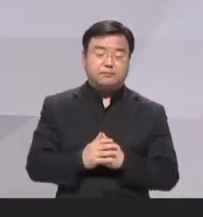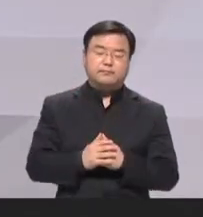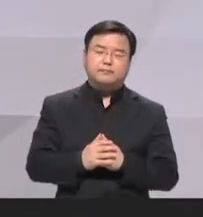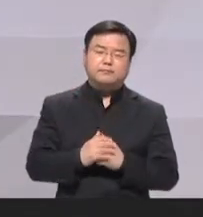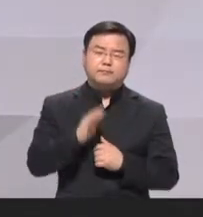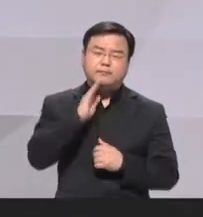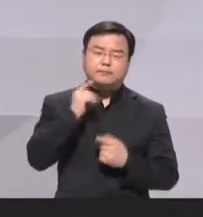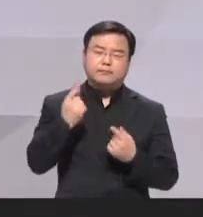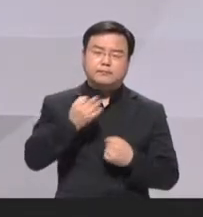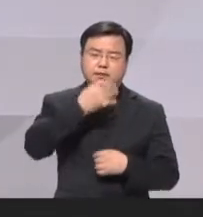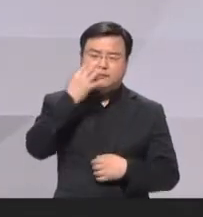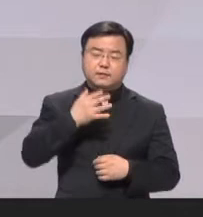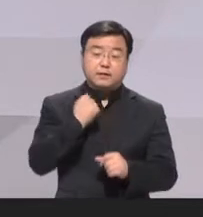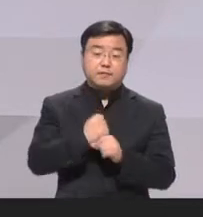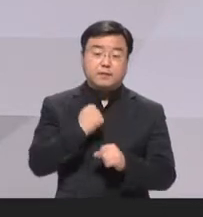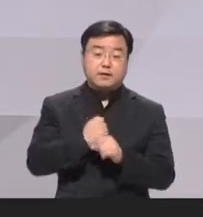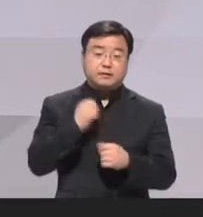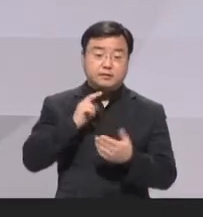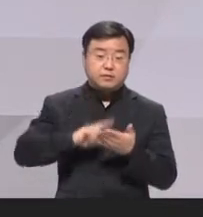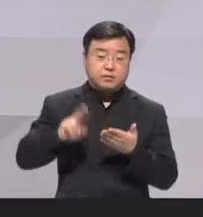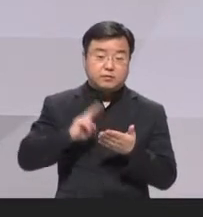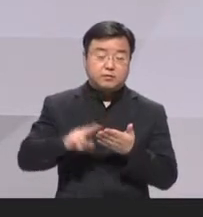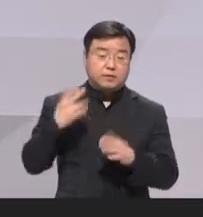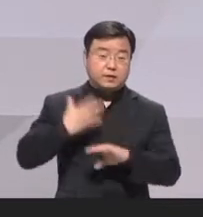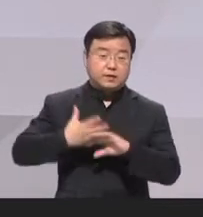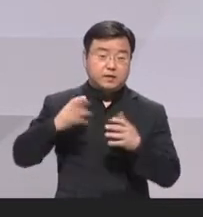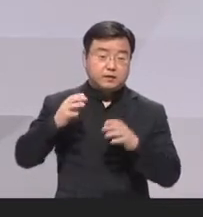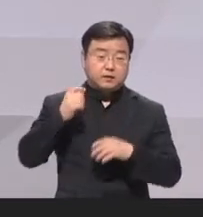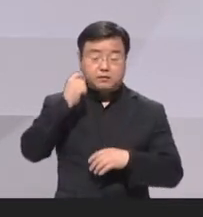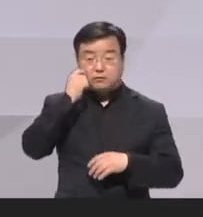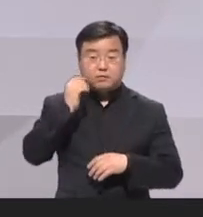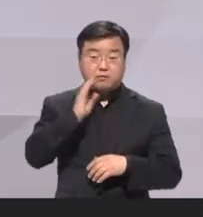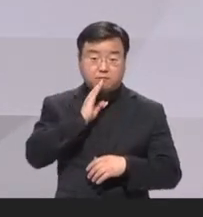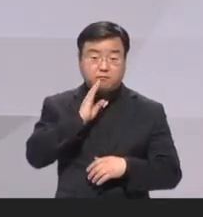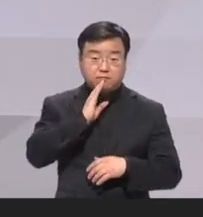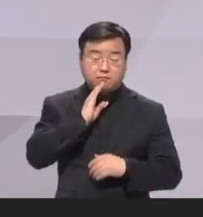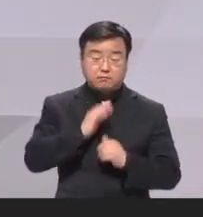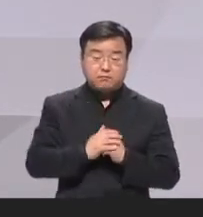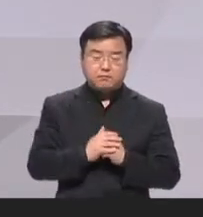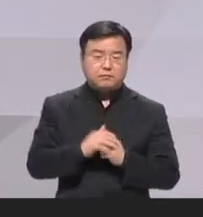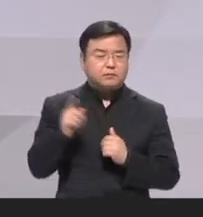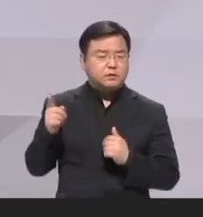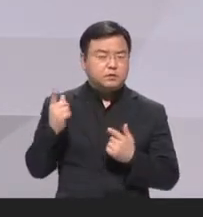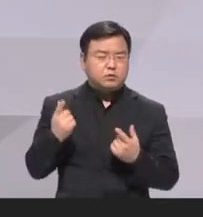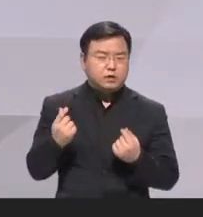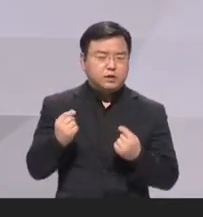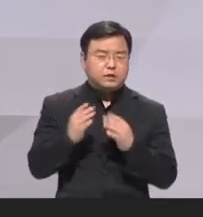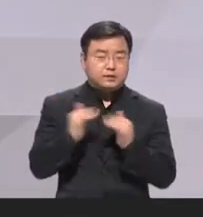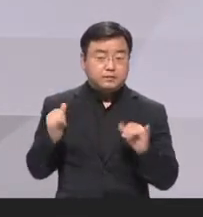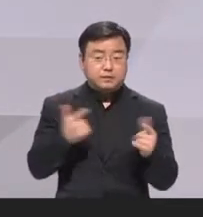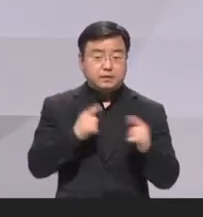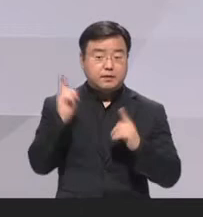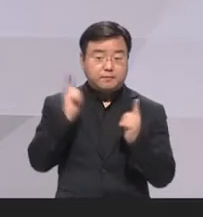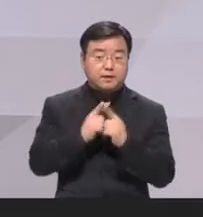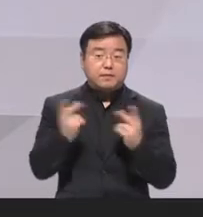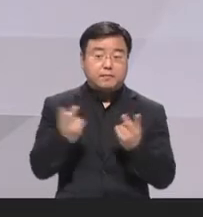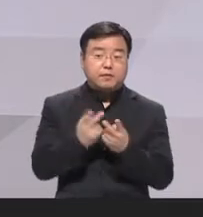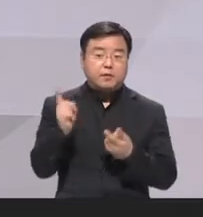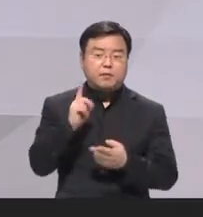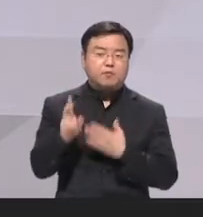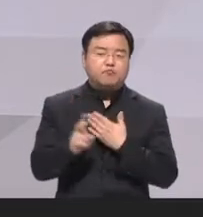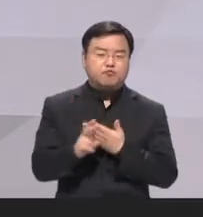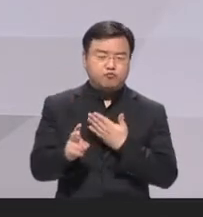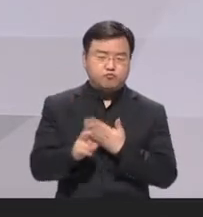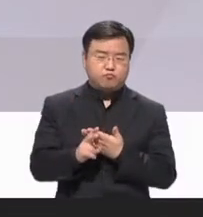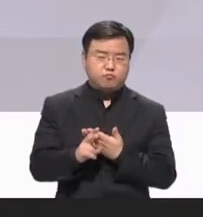그렇게 힘들게 만들어 낸 웹툰이 요즘 해외에서도 많이 뭐 보고 계시지 않습니까 그래 이런 분들이 접하는 경로 가지 불법 유통 경로 그